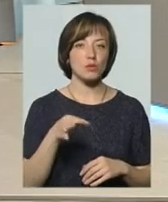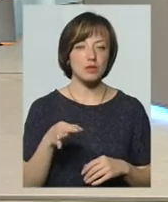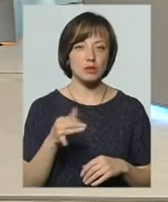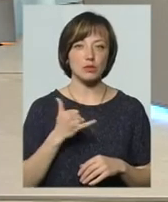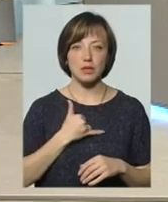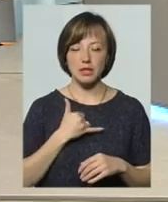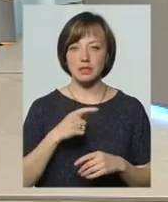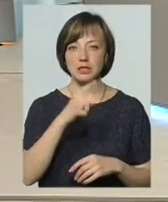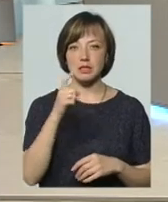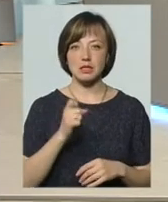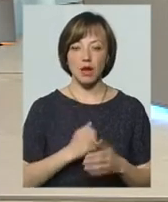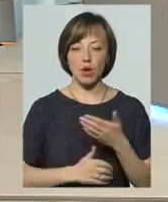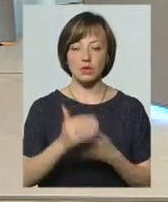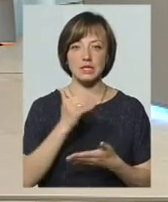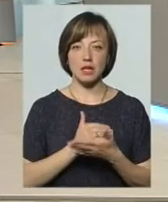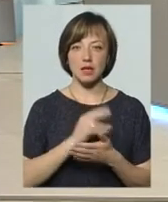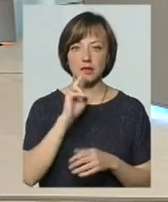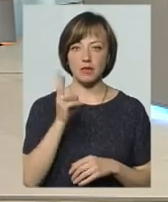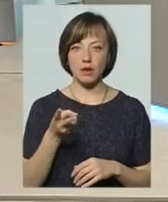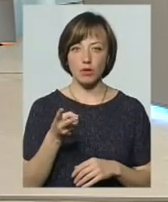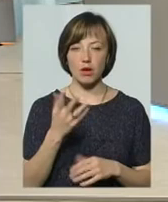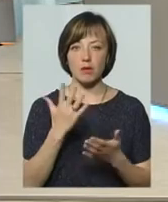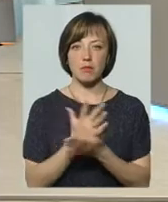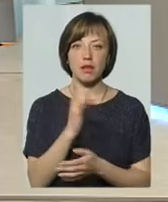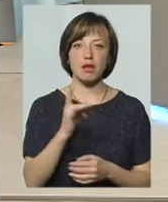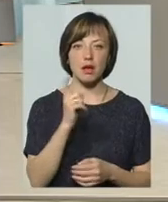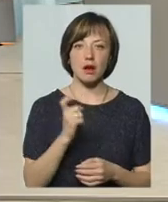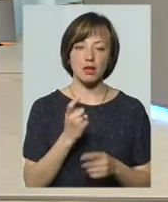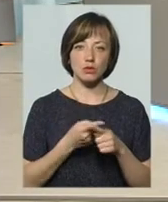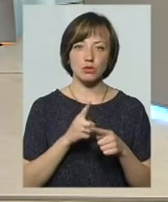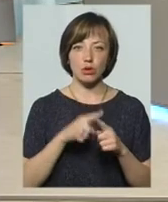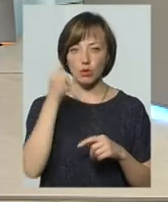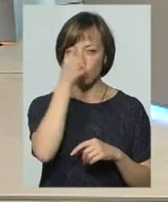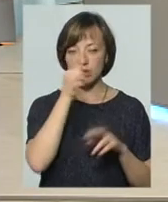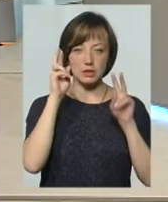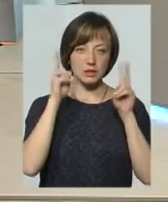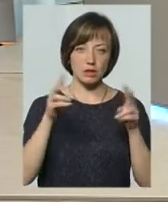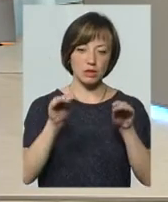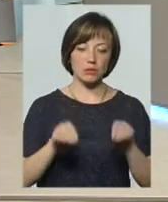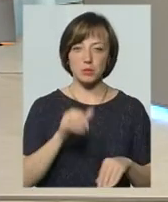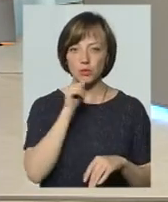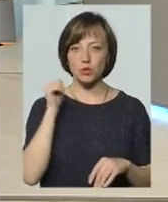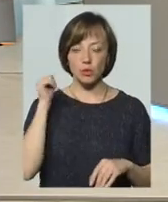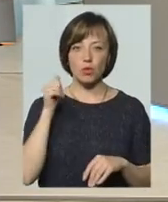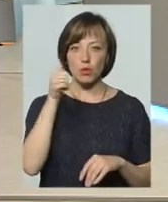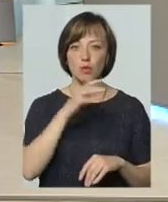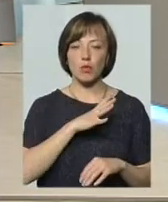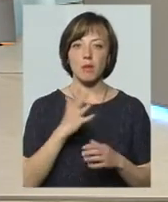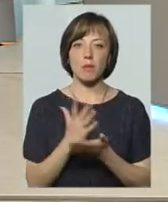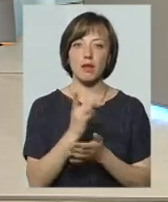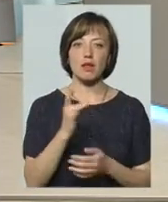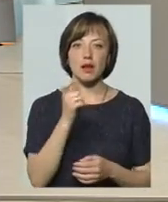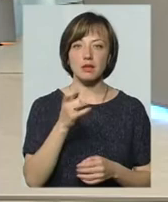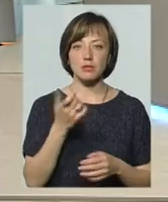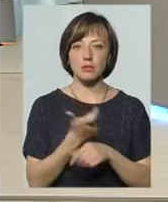нас за останні два роки в 5 разів, а то й вже цього року навіть не знаю статистики, минулого року було в 5 разів більше